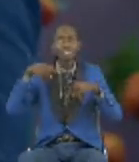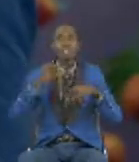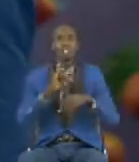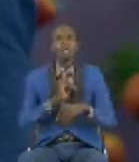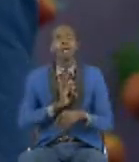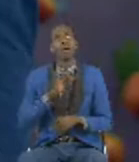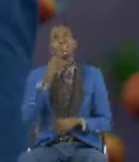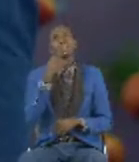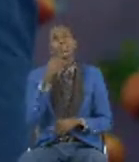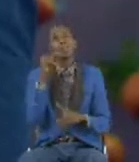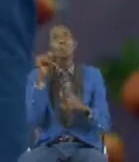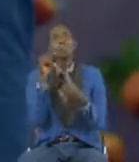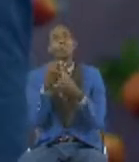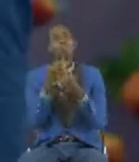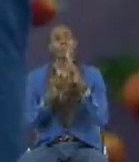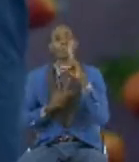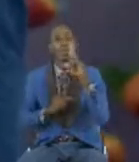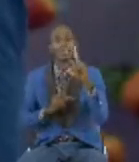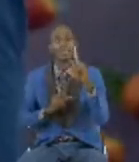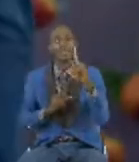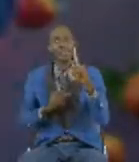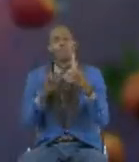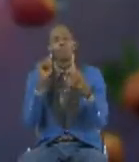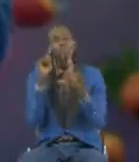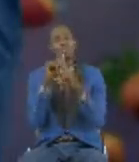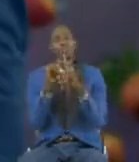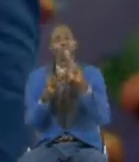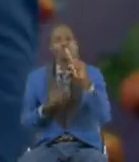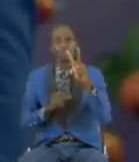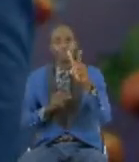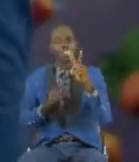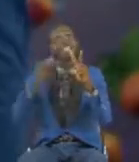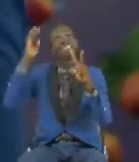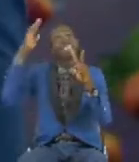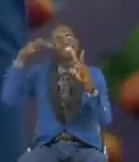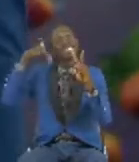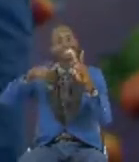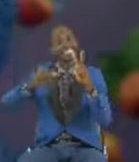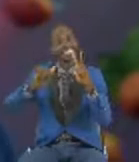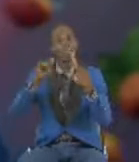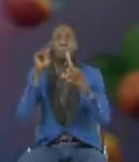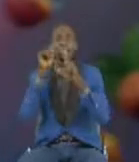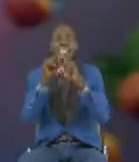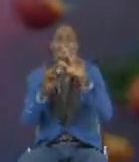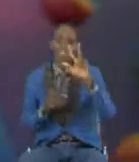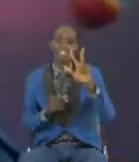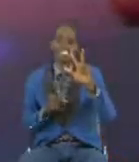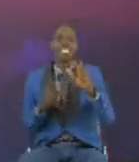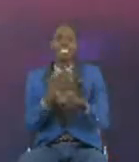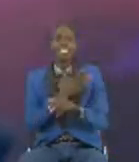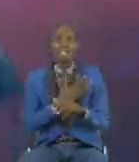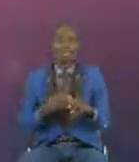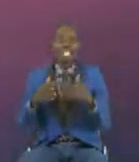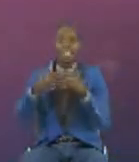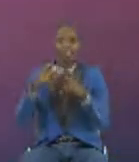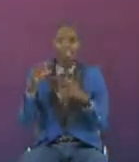dit, premier point, deuxième point, la pluie tombait, troisième point. Et après le